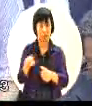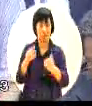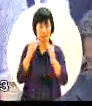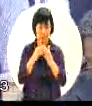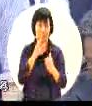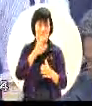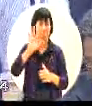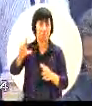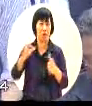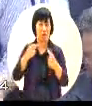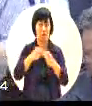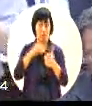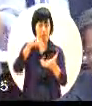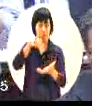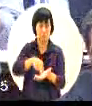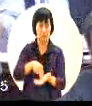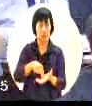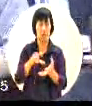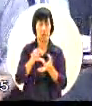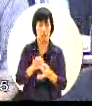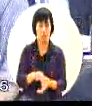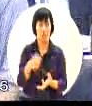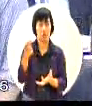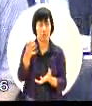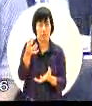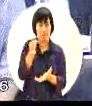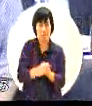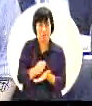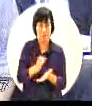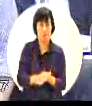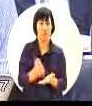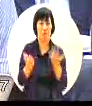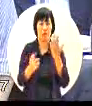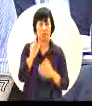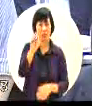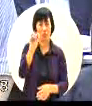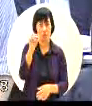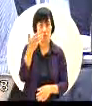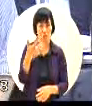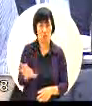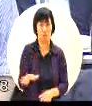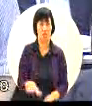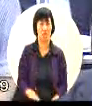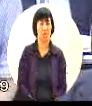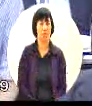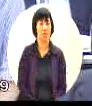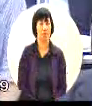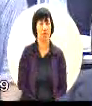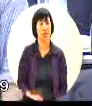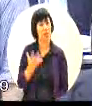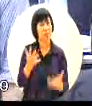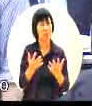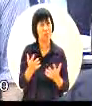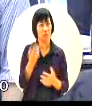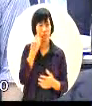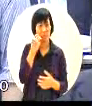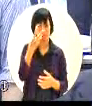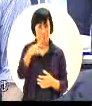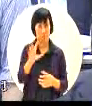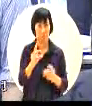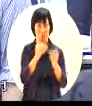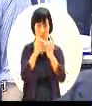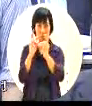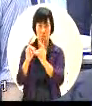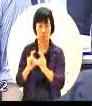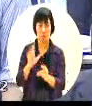家所做的，所以我们的费用很俗，差不多在万外块而已，所以其实可以目前是差不多三百几层、啊、因为